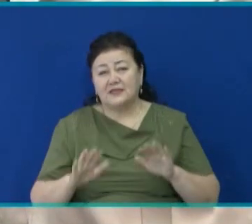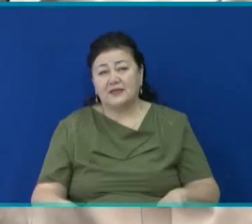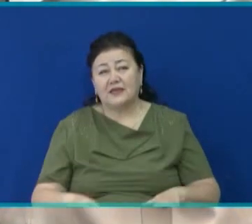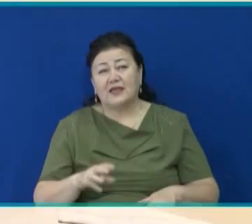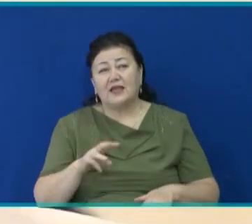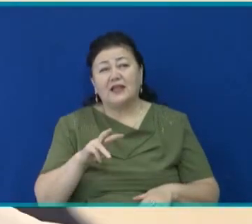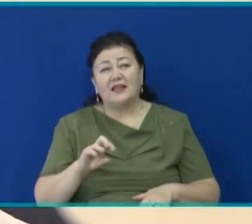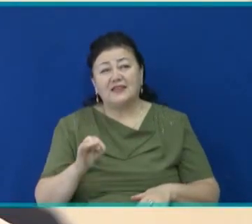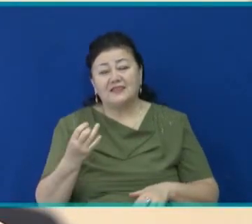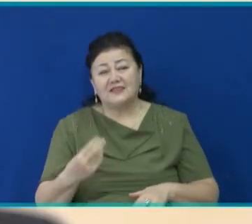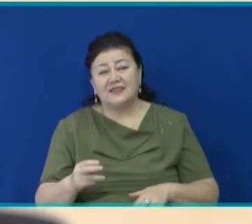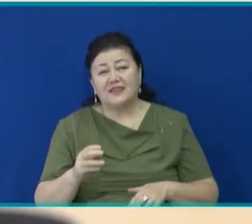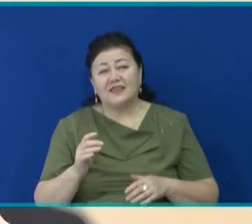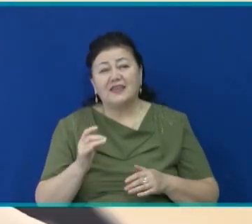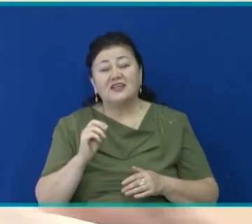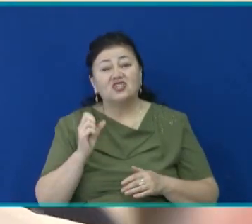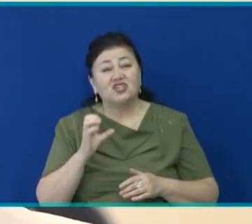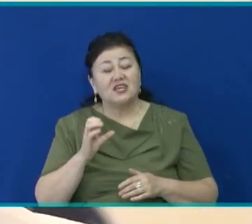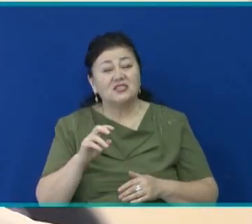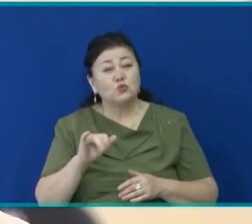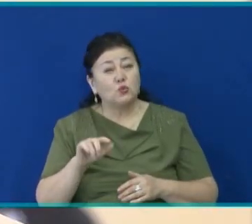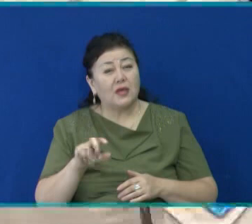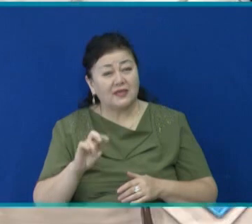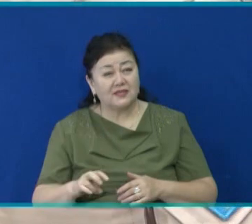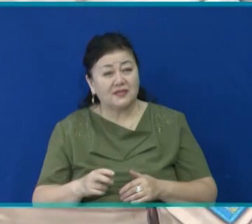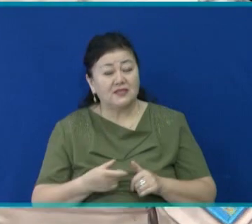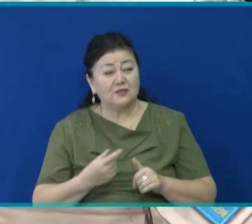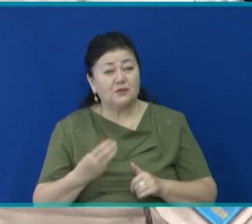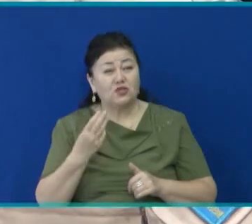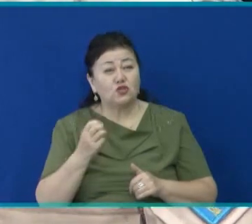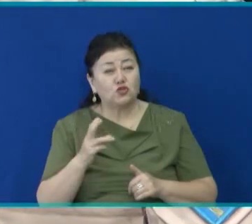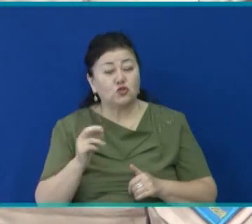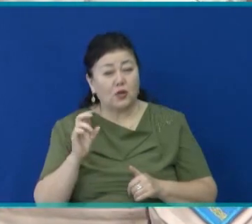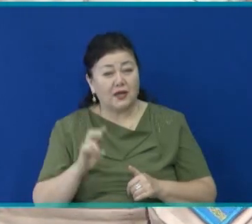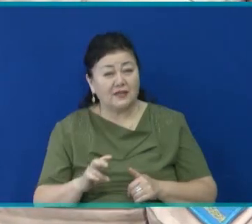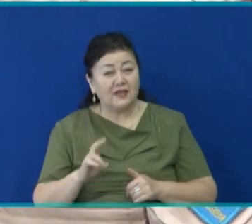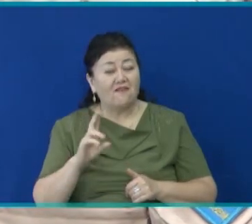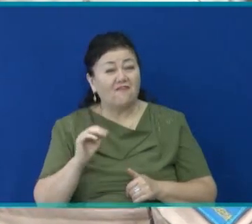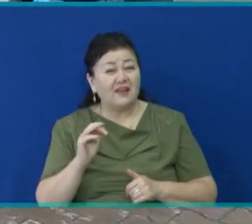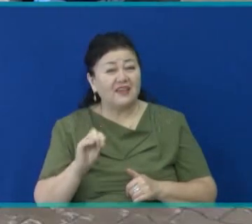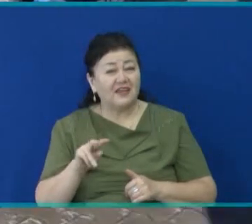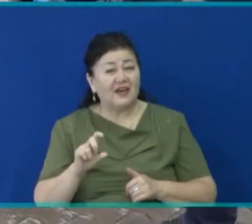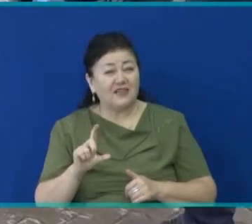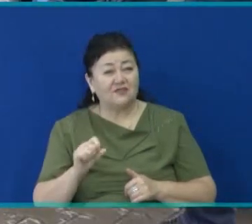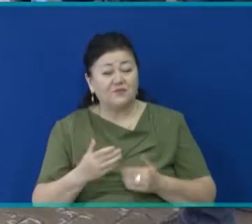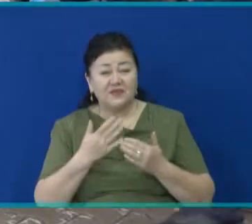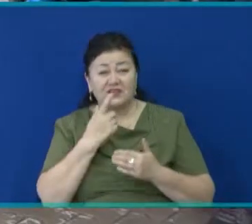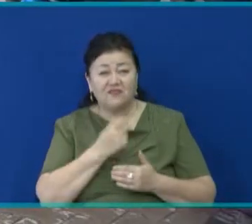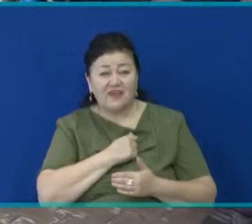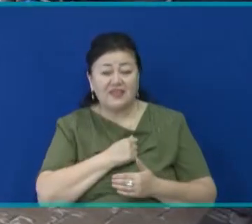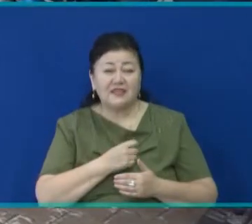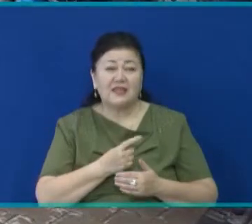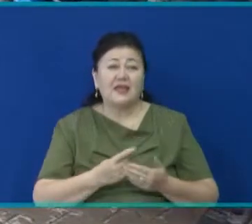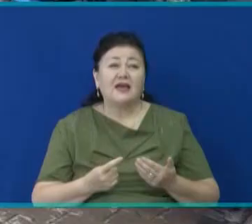мужской школы лицея-интерната «Жасулан» имени Шохана Уалиханова для одаренных детей города Семей. Среди военно-патриотических клубов